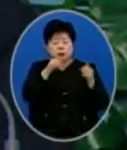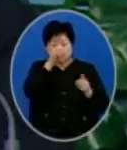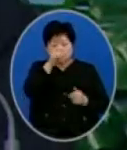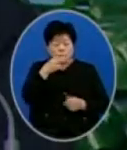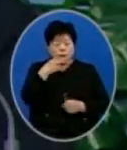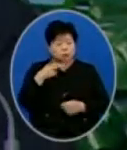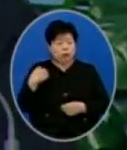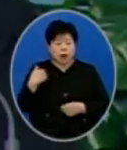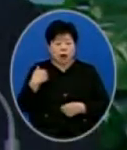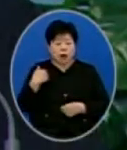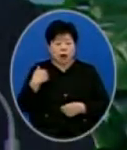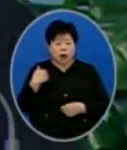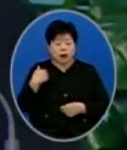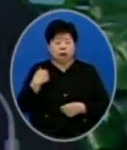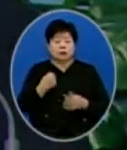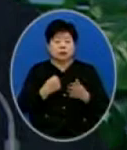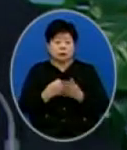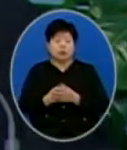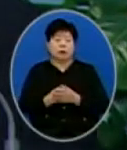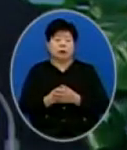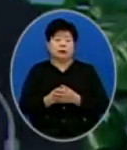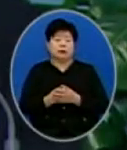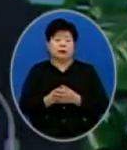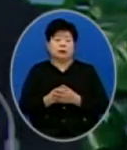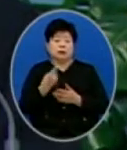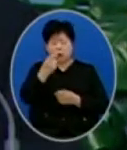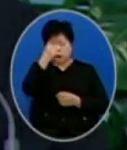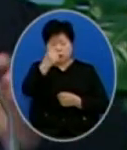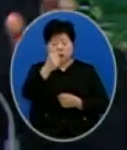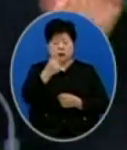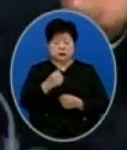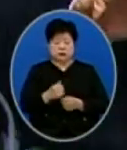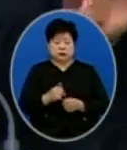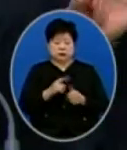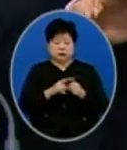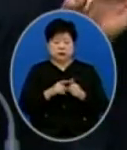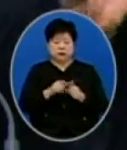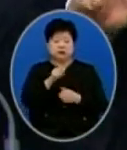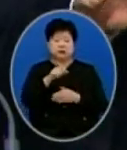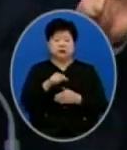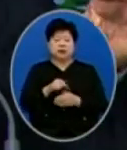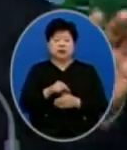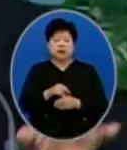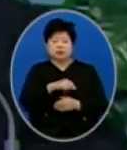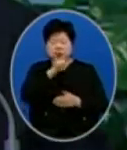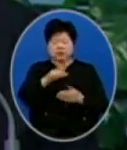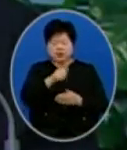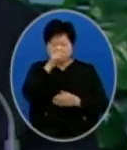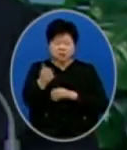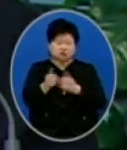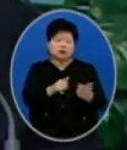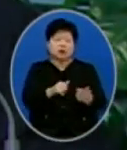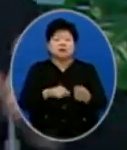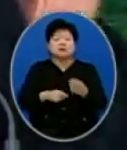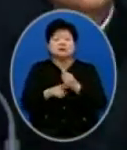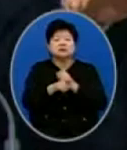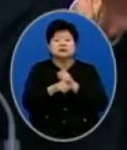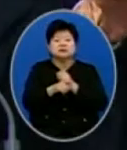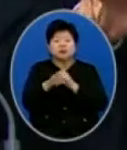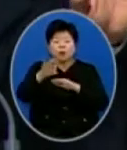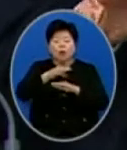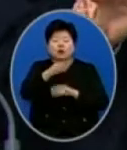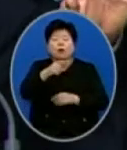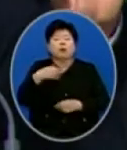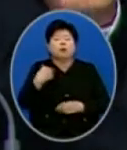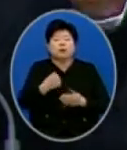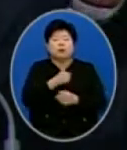못합니다 그러니까이 경호대장 보디발은 넌 그 안에서 있다가 걸어서 평생 있다 죽어라 왕이